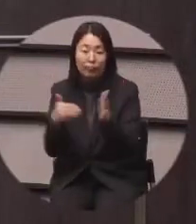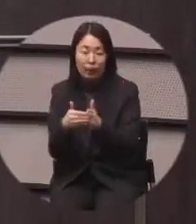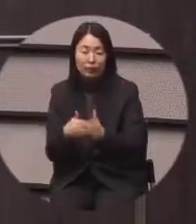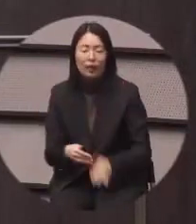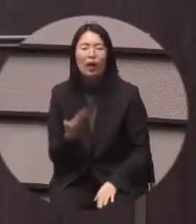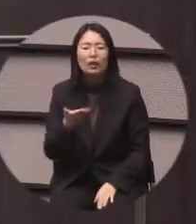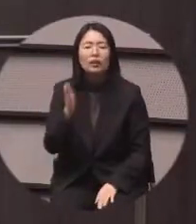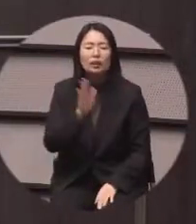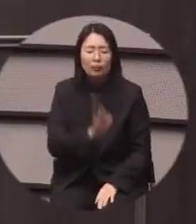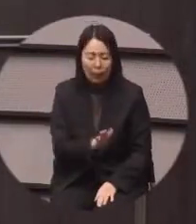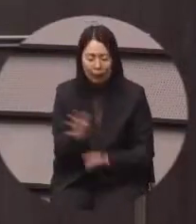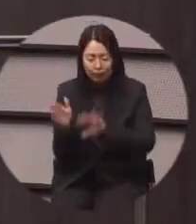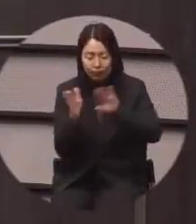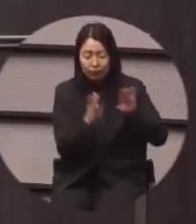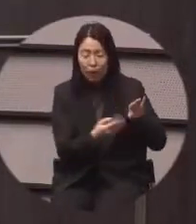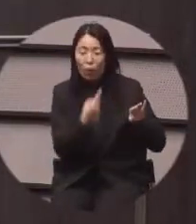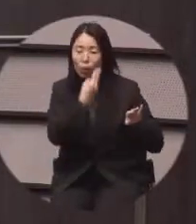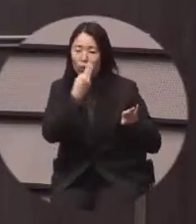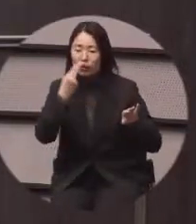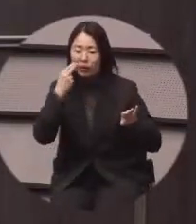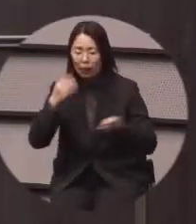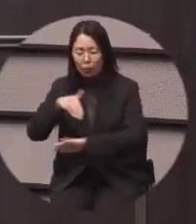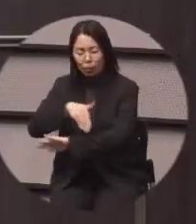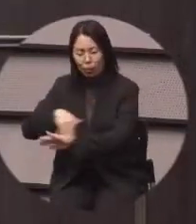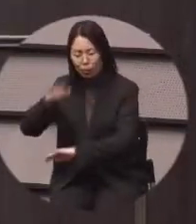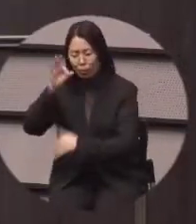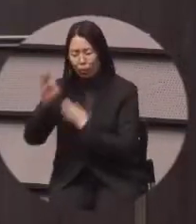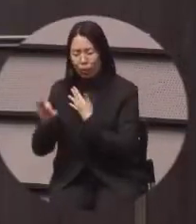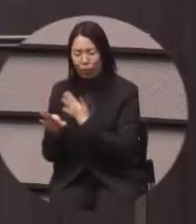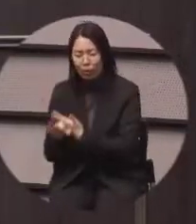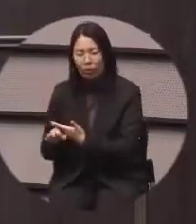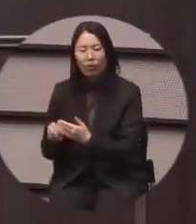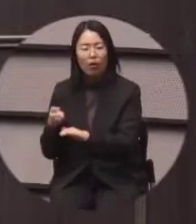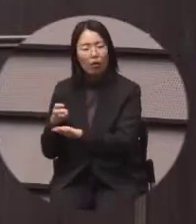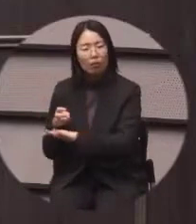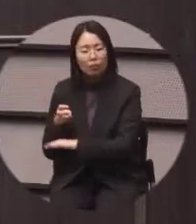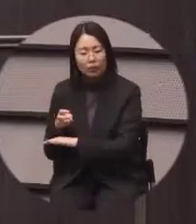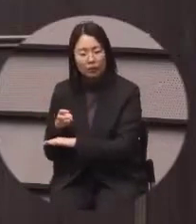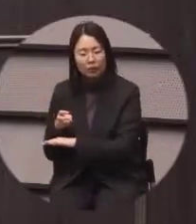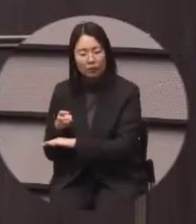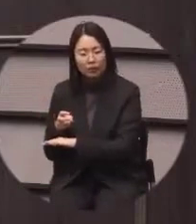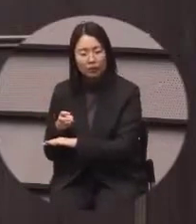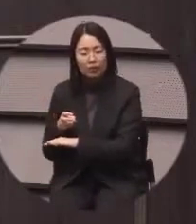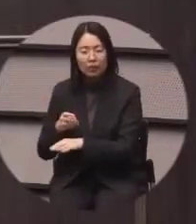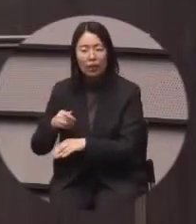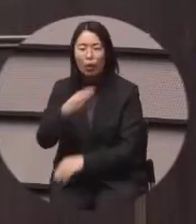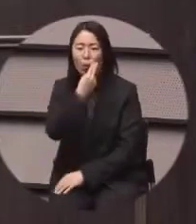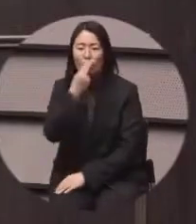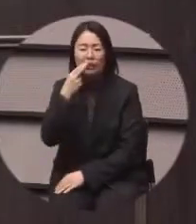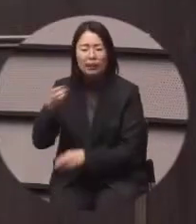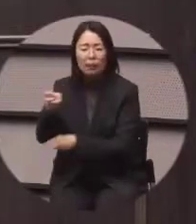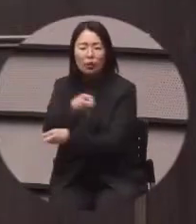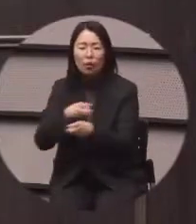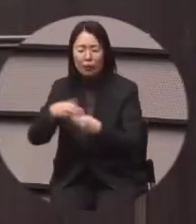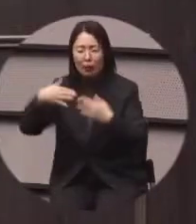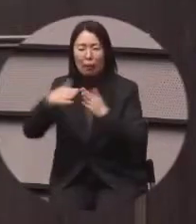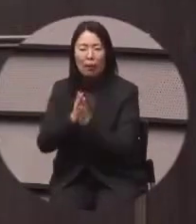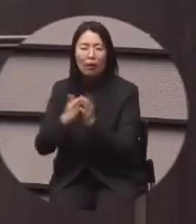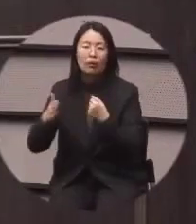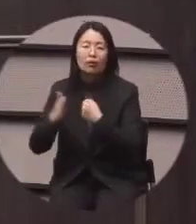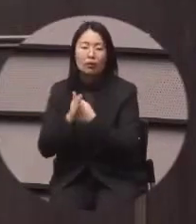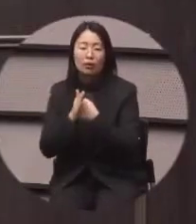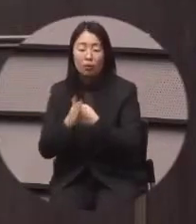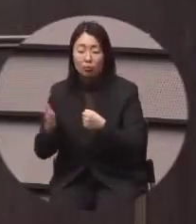하지만 곤지암 도척 지역의 경우 그나마 대중교통의 거점이었던 곤지암 터미널마저도 폐쇄되는 등 생활